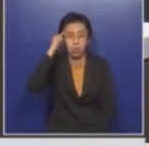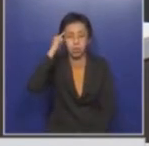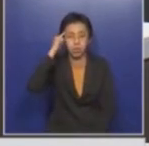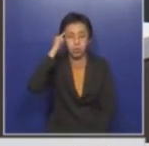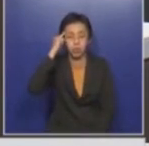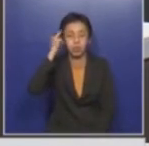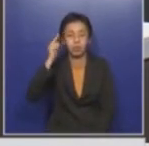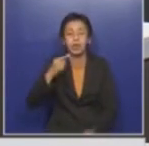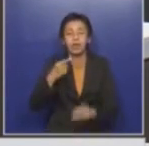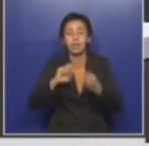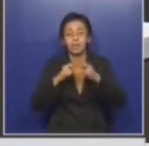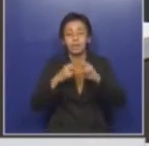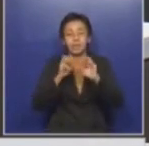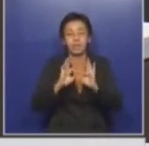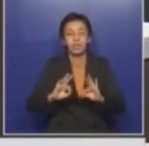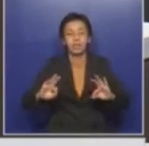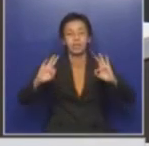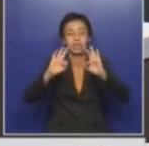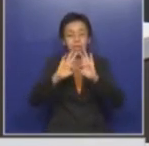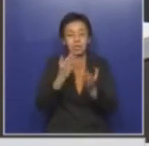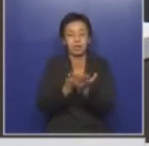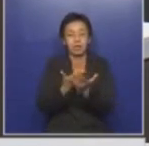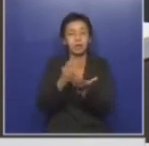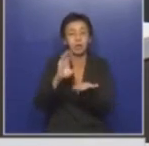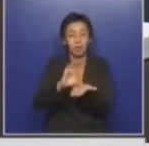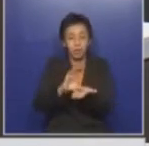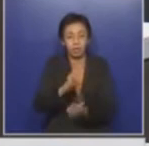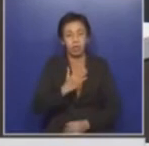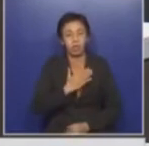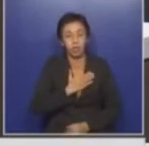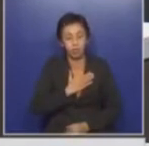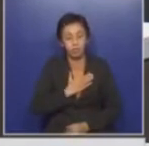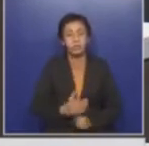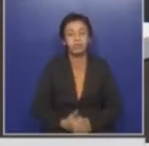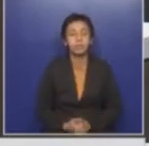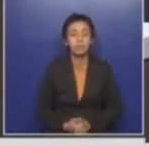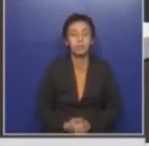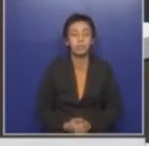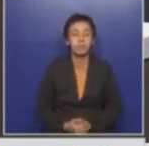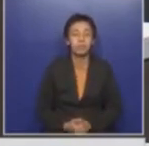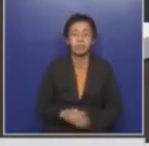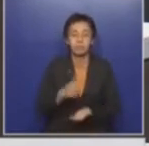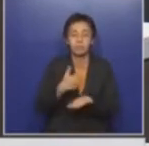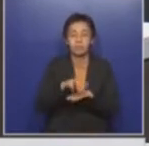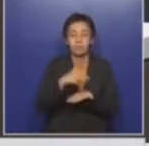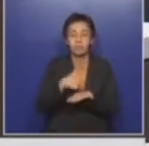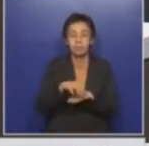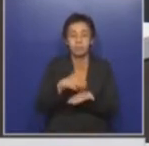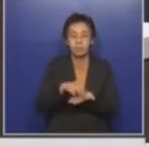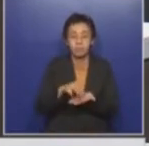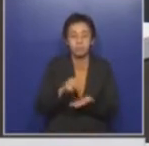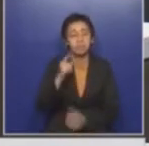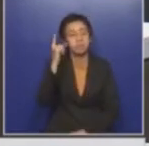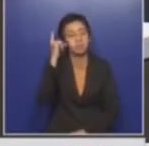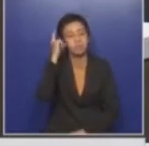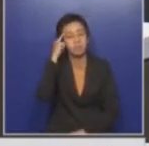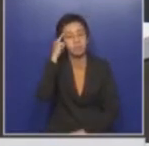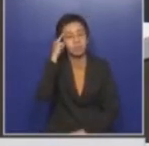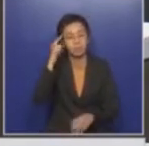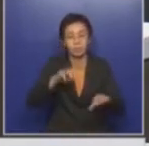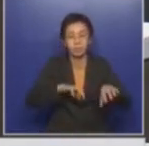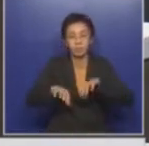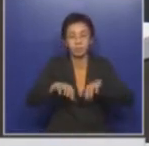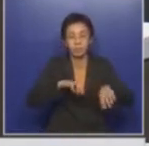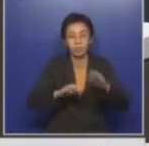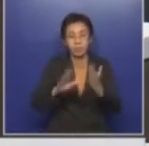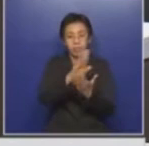นี่คือปัญหาใหญ่ครับท่านประธานผมจึงอยากขออนุญาตกราบเรียนท่านประธานด้วยความเคารพจริงๆว่าหลักคิดของการบริหารประเท